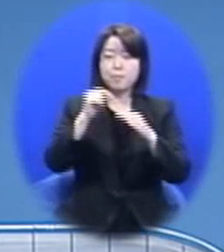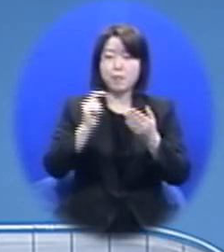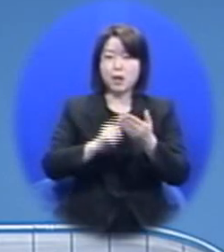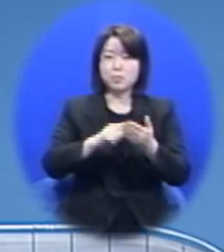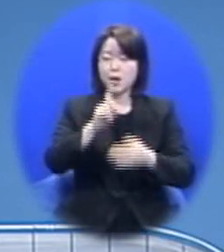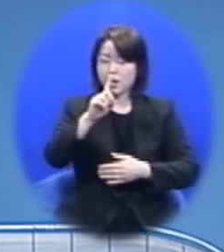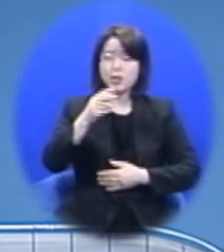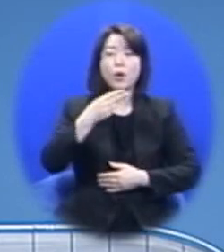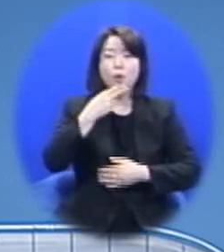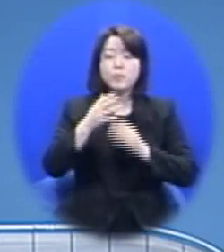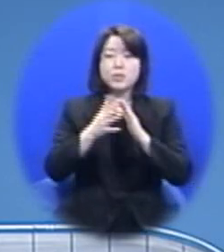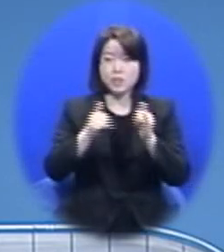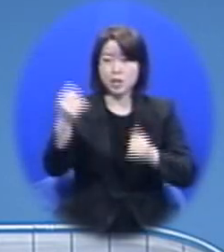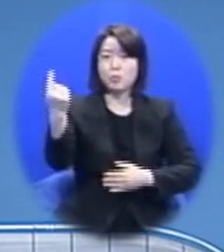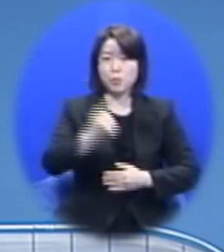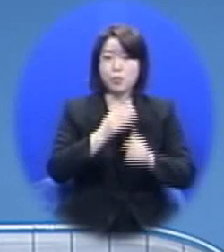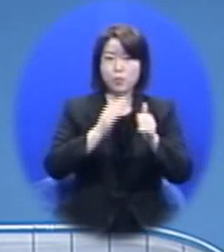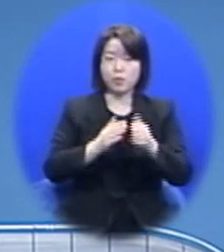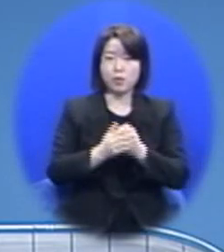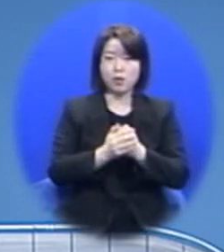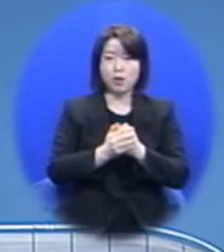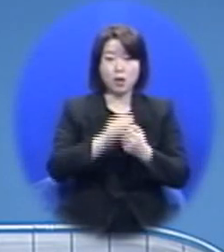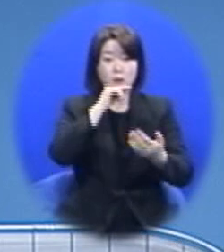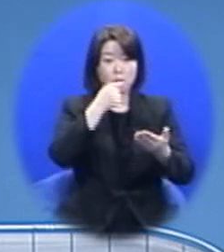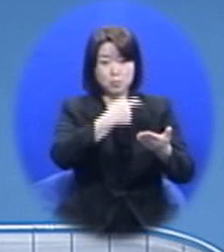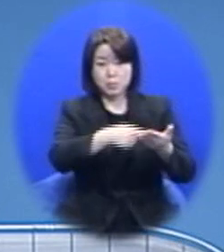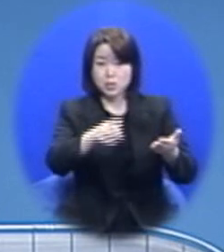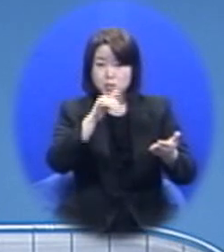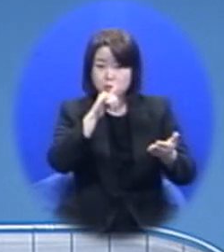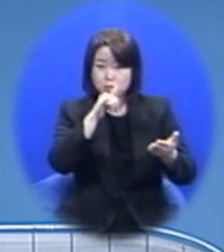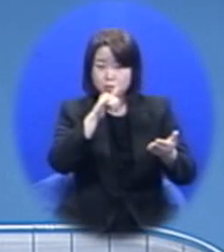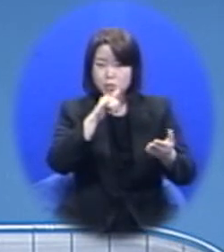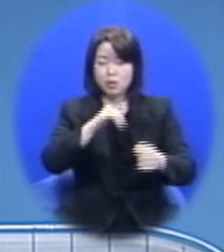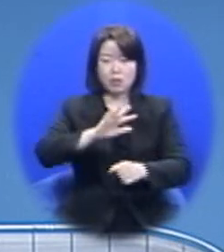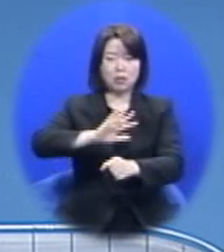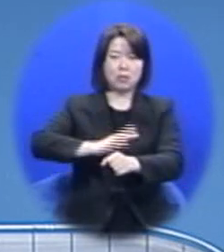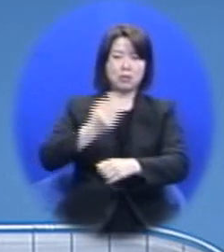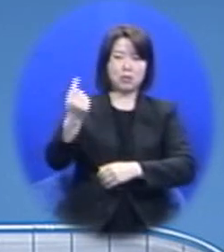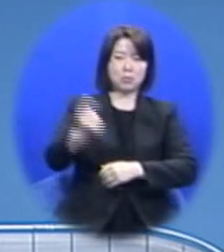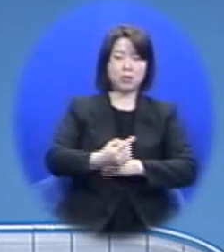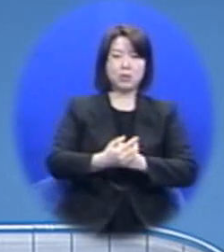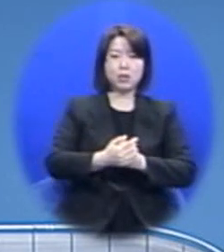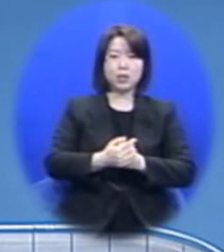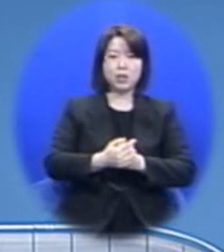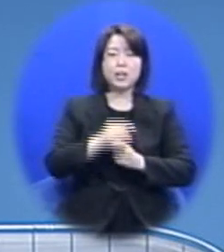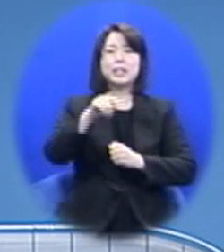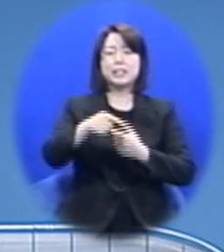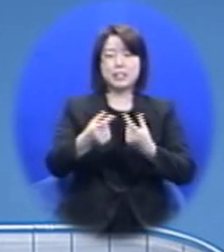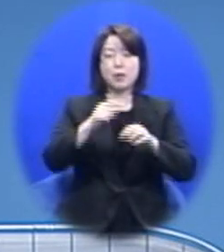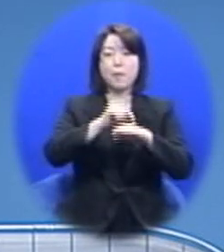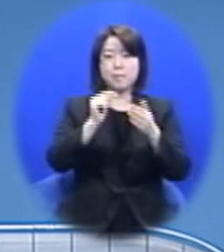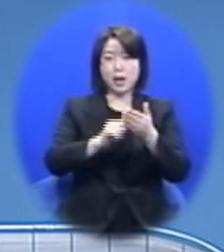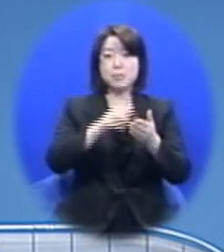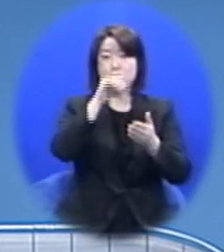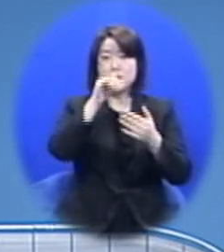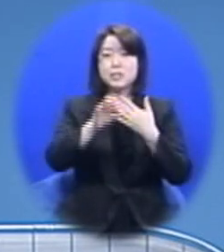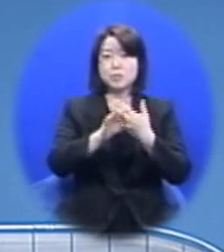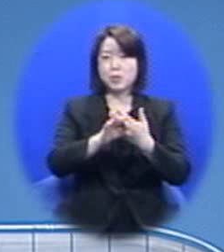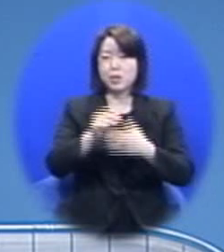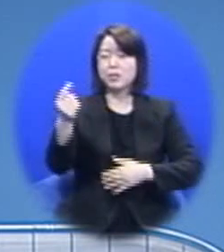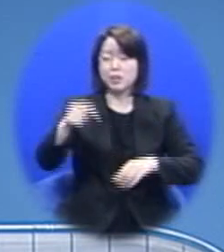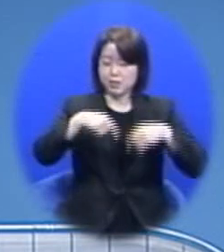돼요. 아, 빚이 있었단 말이야? 잘못 왔네? 이런 분은 안 오셔도 돼요. 네.